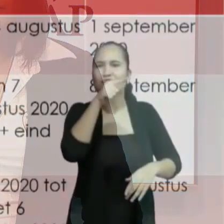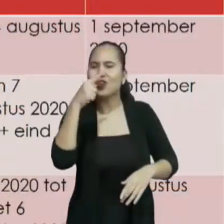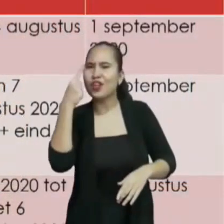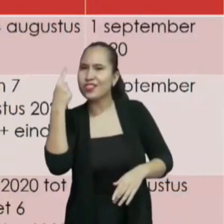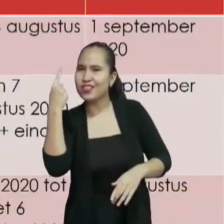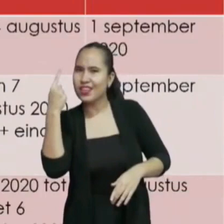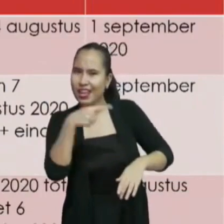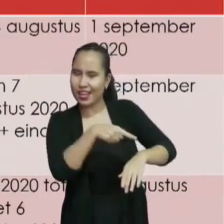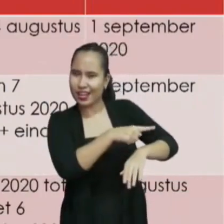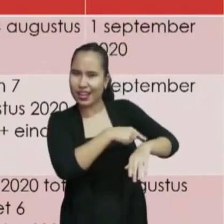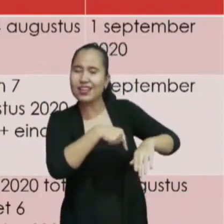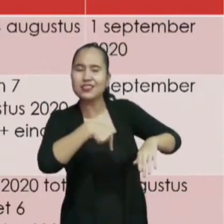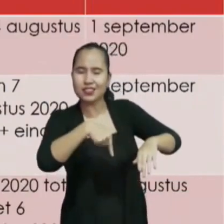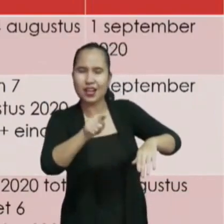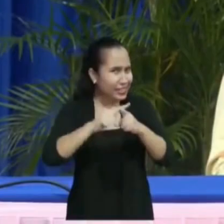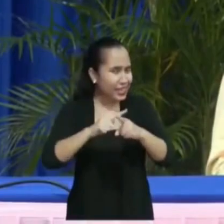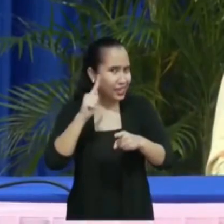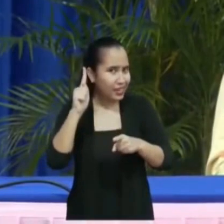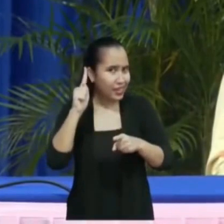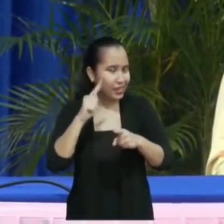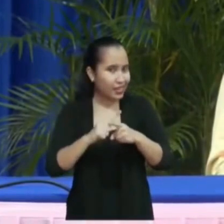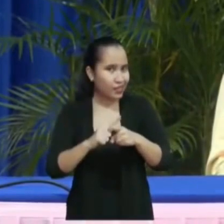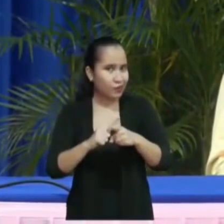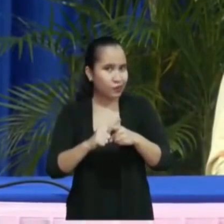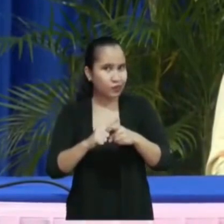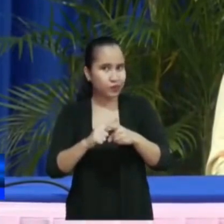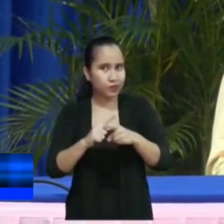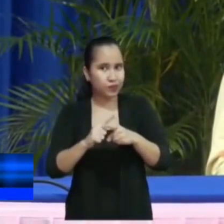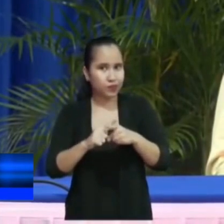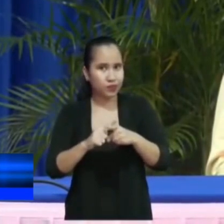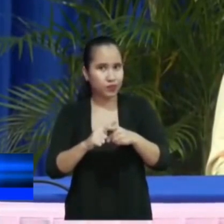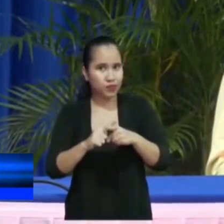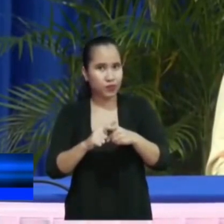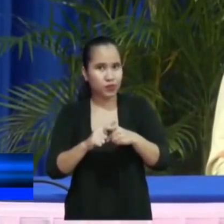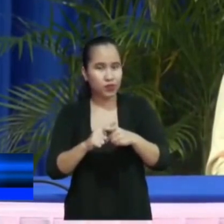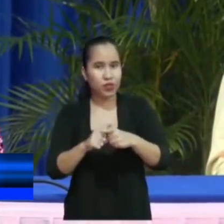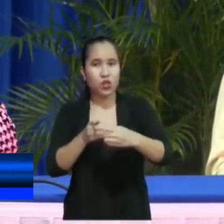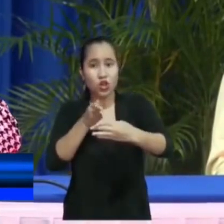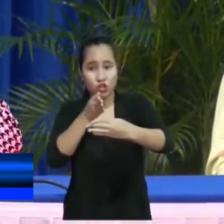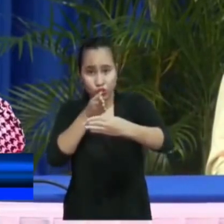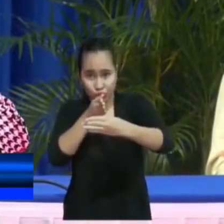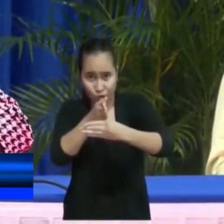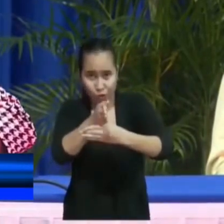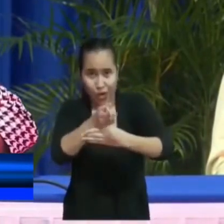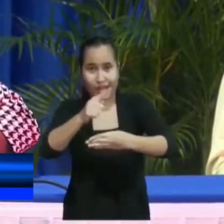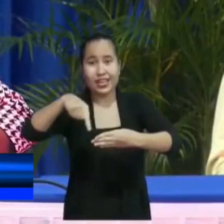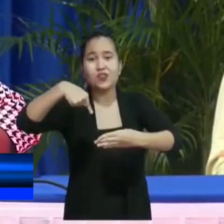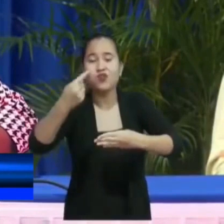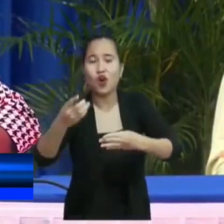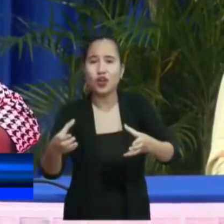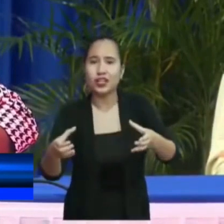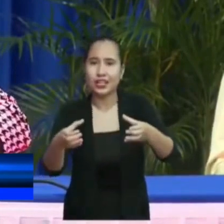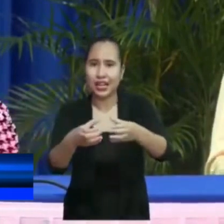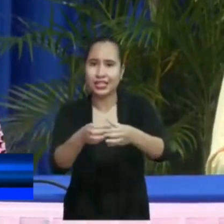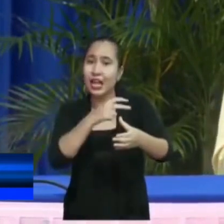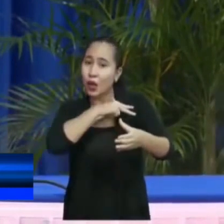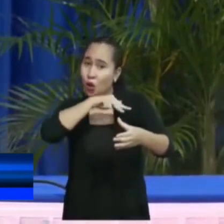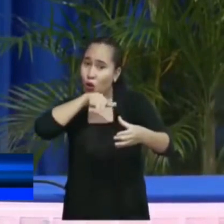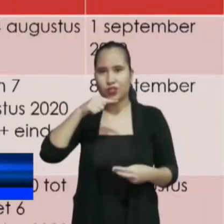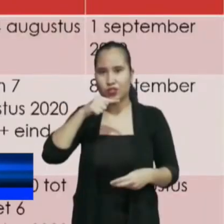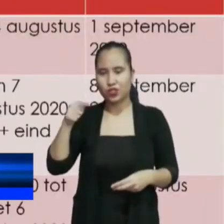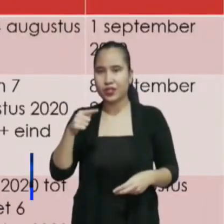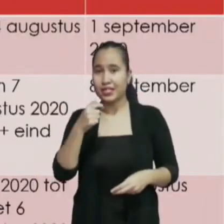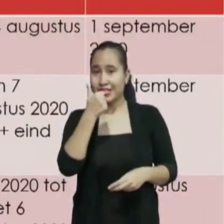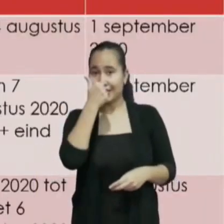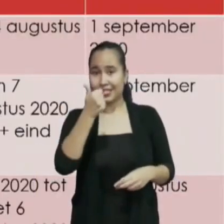Omdat het bij hun gaat om meerdere vakken. Hun examenperiode is in de periode 23 juli tot en met 6